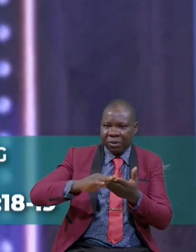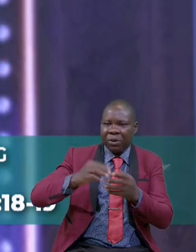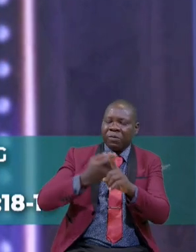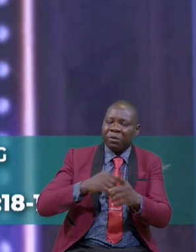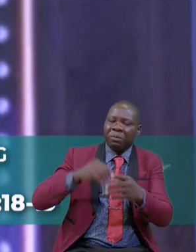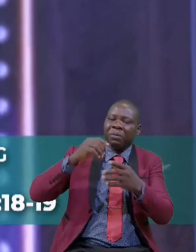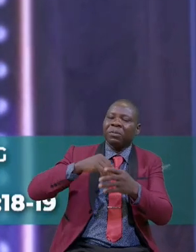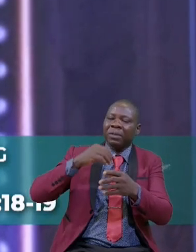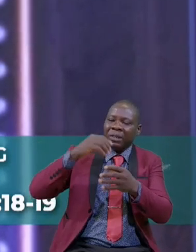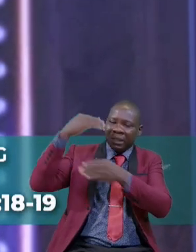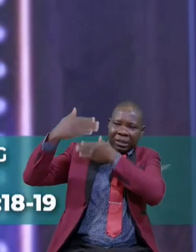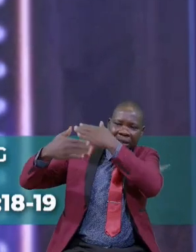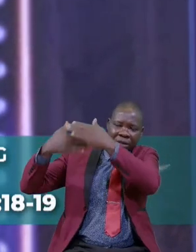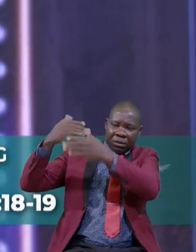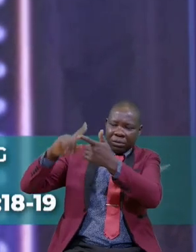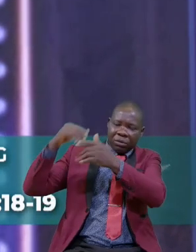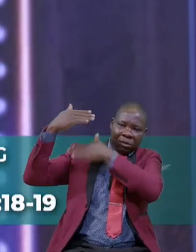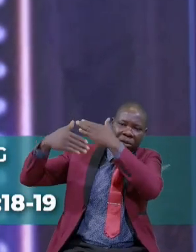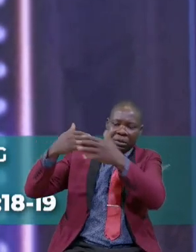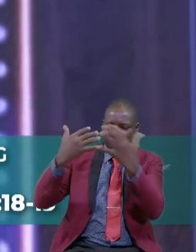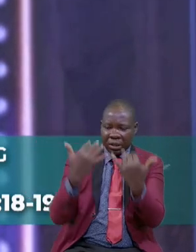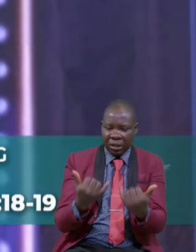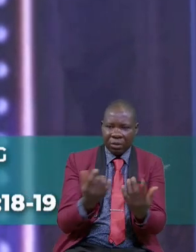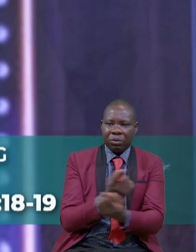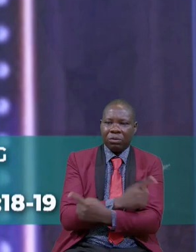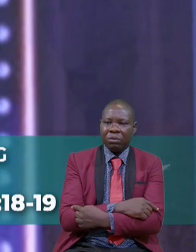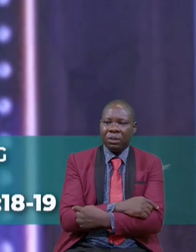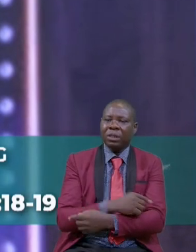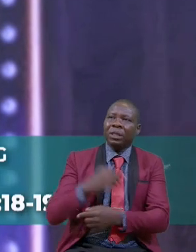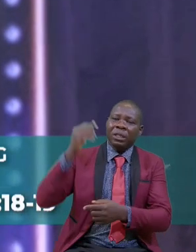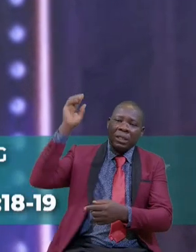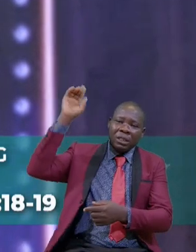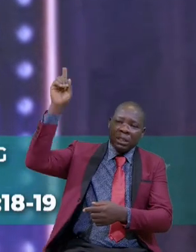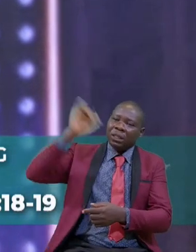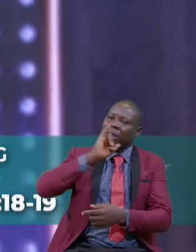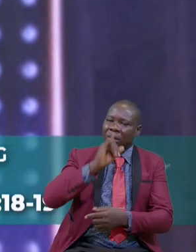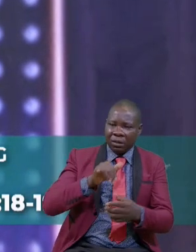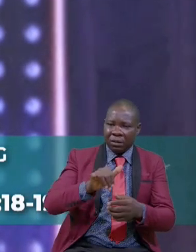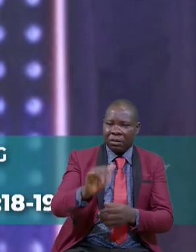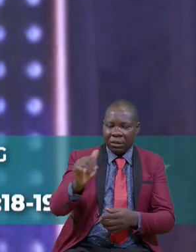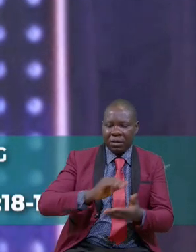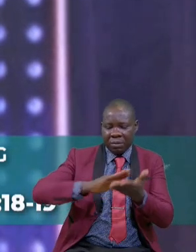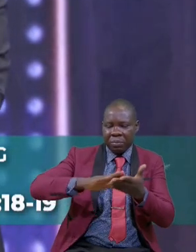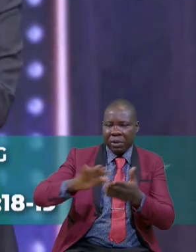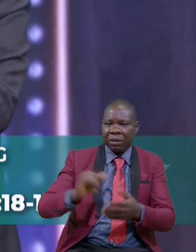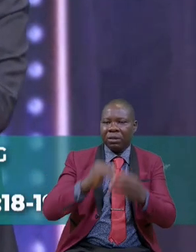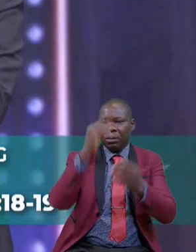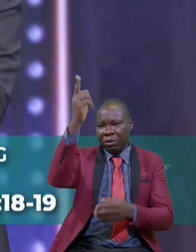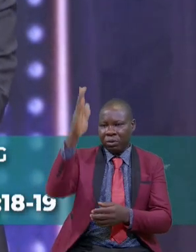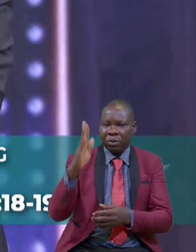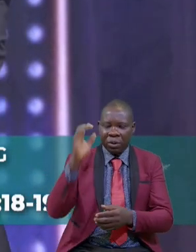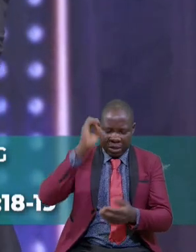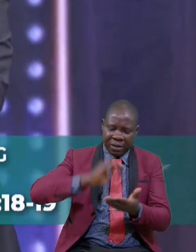Il est un Dieu qui pardonne toujours. Et il le fait par la grâce. Il qui pardonne l'iniquité et qui oublie